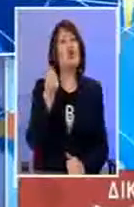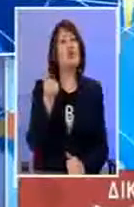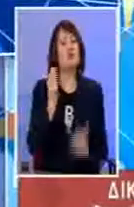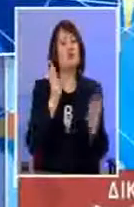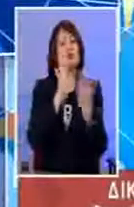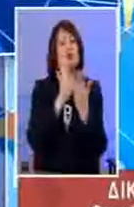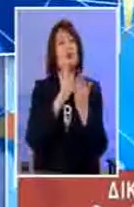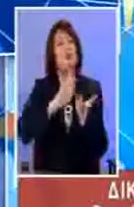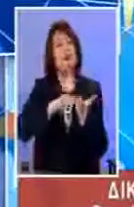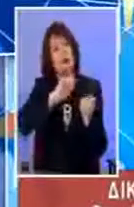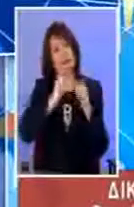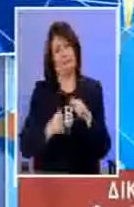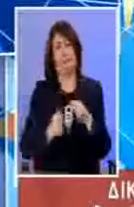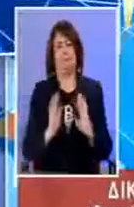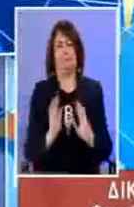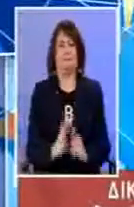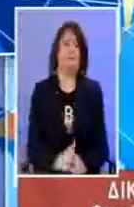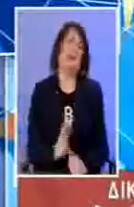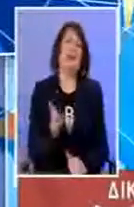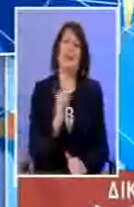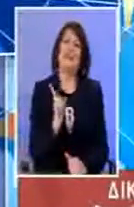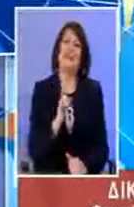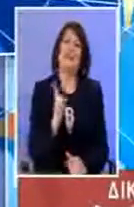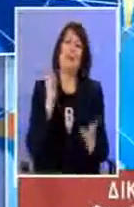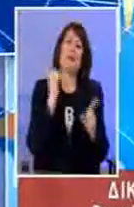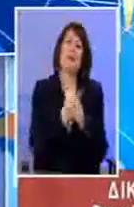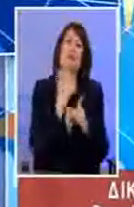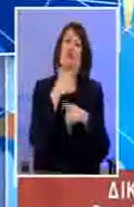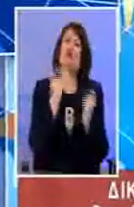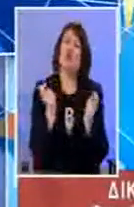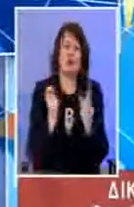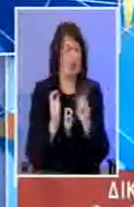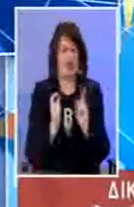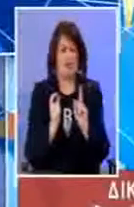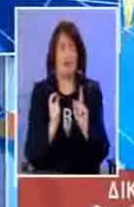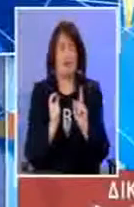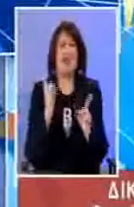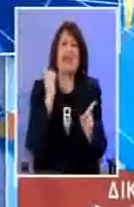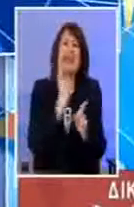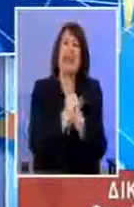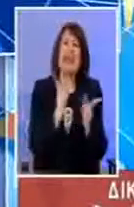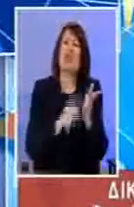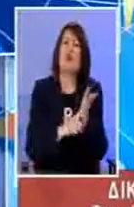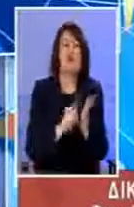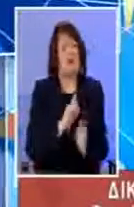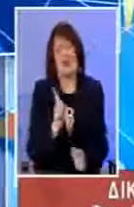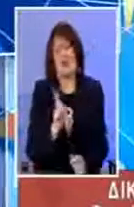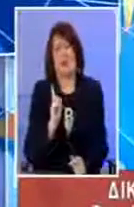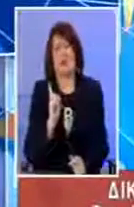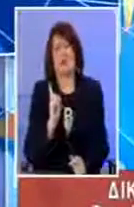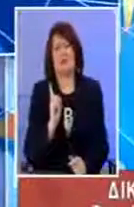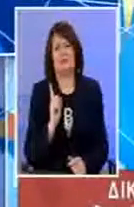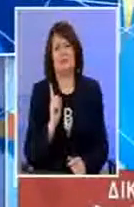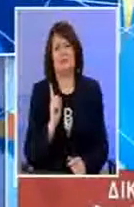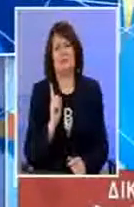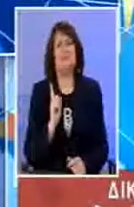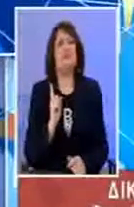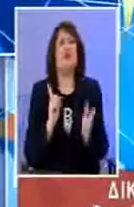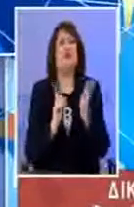πράγματα. Δεν πρέπει να υπάρχει ειδικό σχολείο. Δεν πρέπει να υπάρχουν ειδικοί νόμοι οι οποίοι